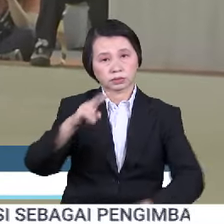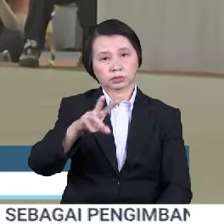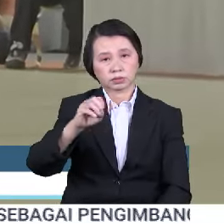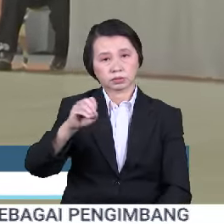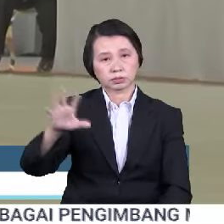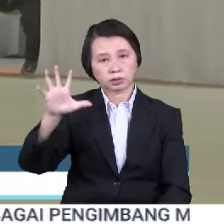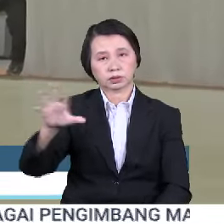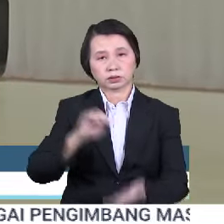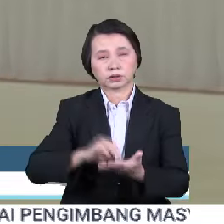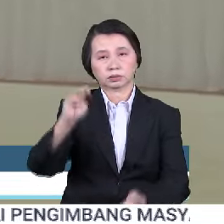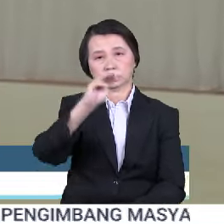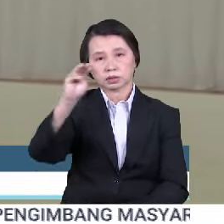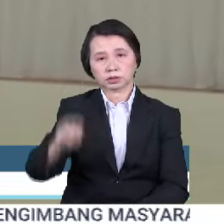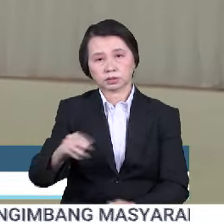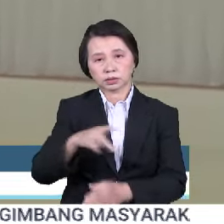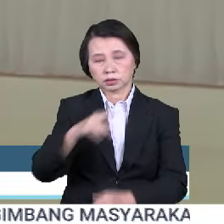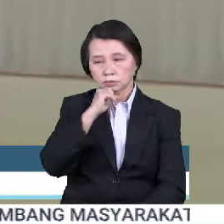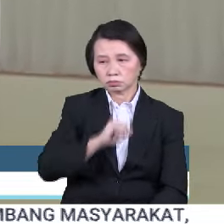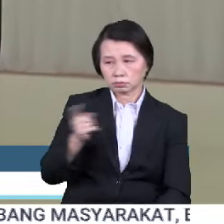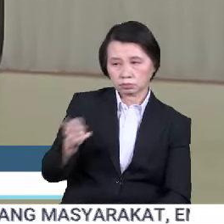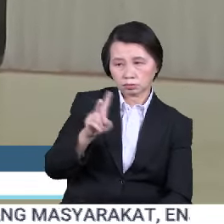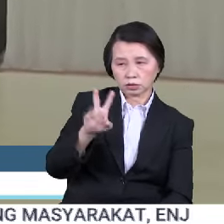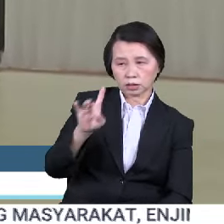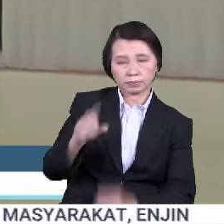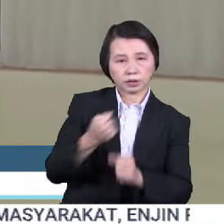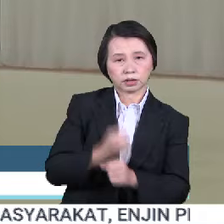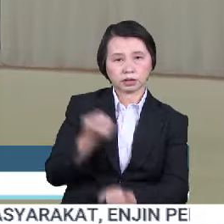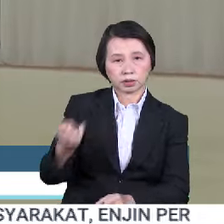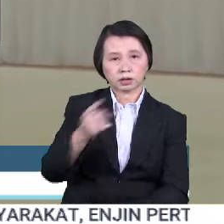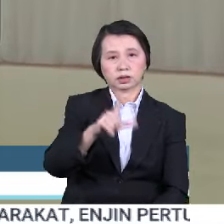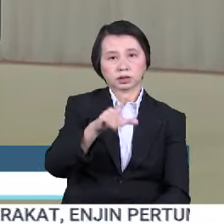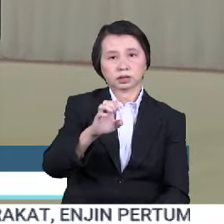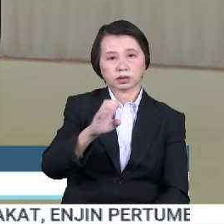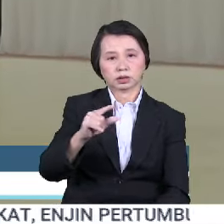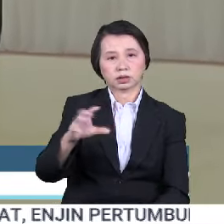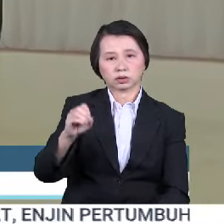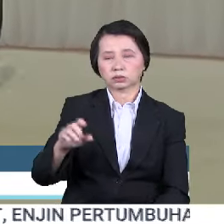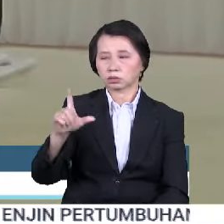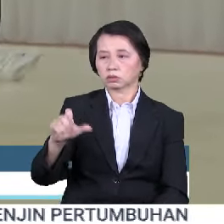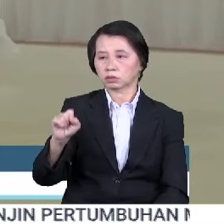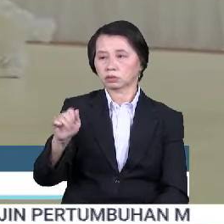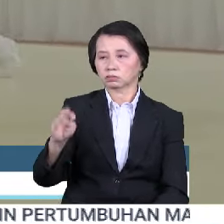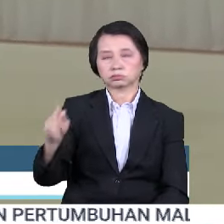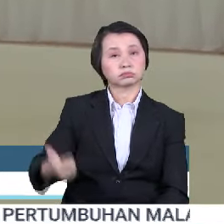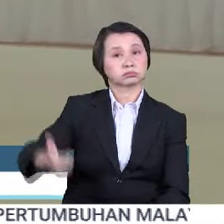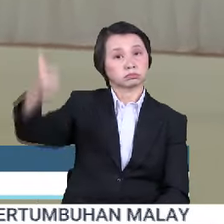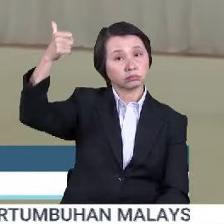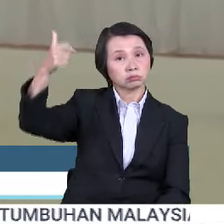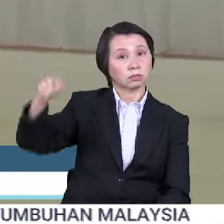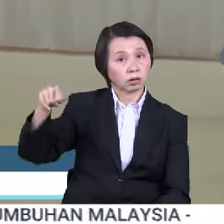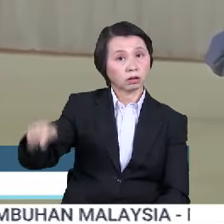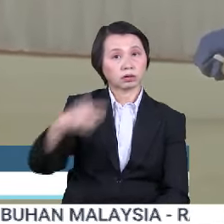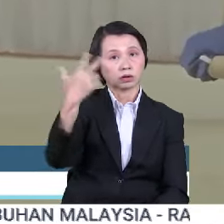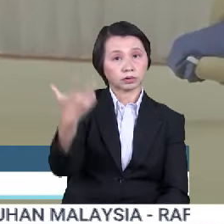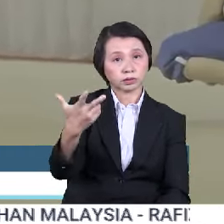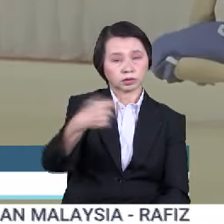di Manila. Atlet berusia 28 tahun yang dikenali sebagai Lego Sam diumumkan sebagai juara selepas mengungguli